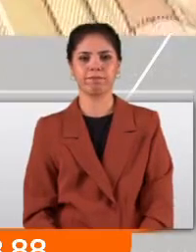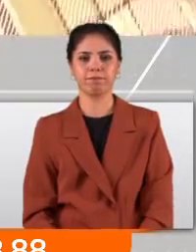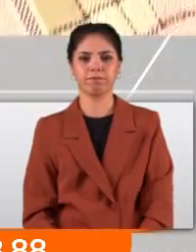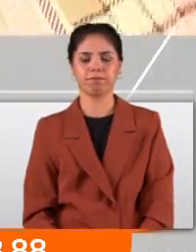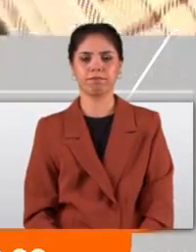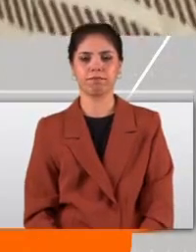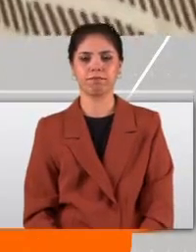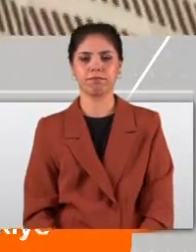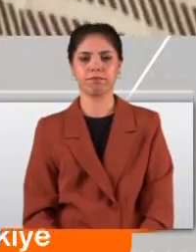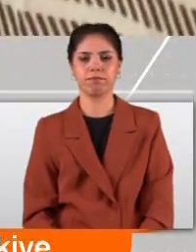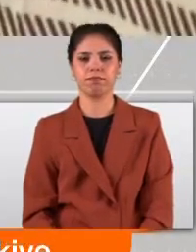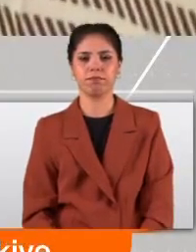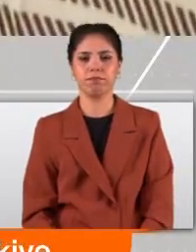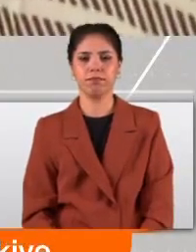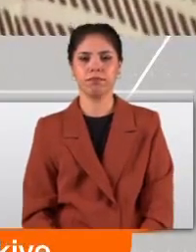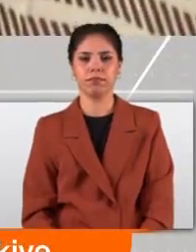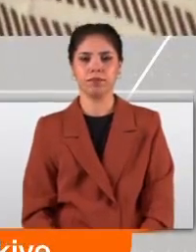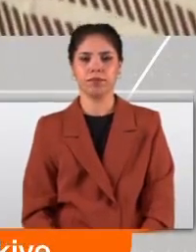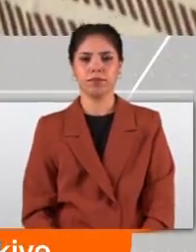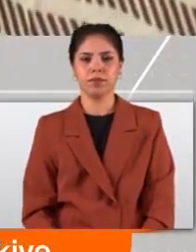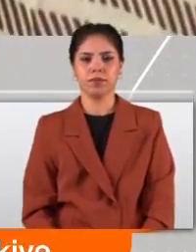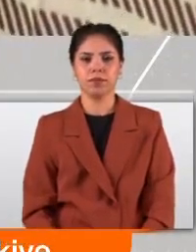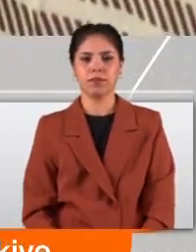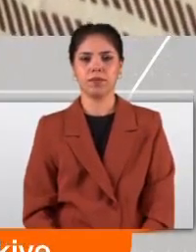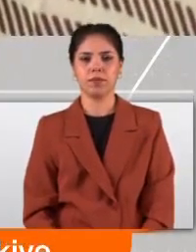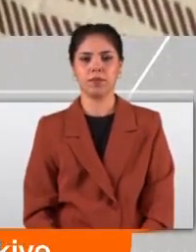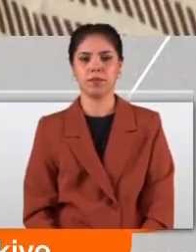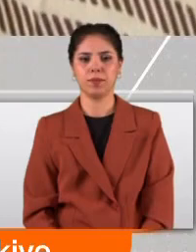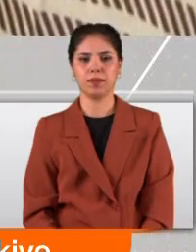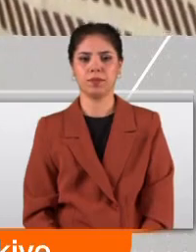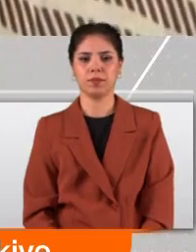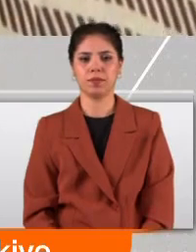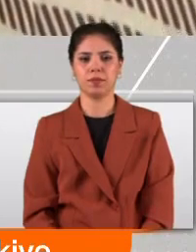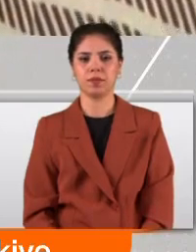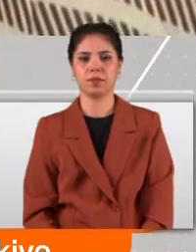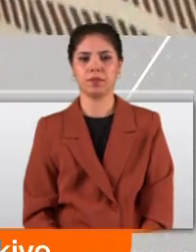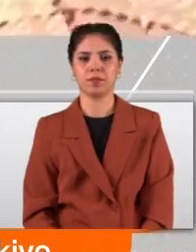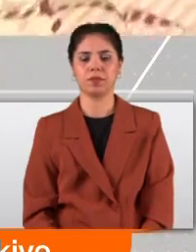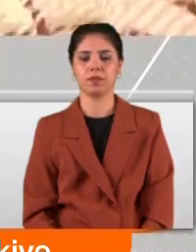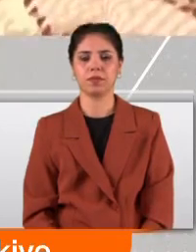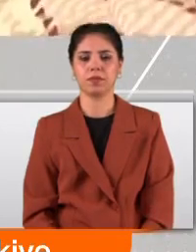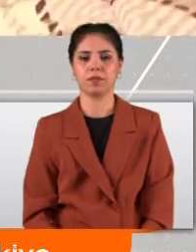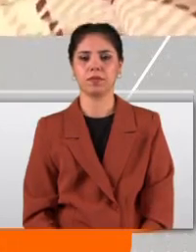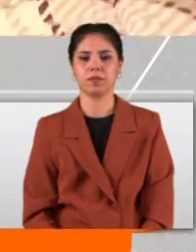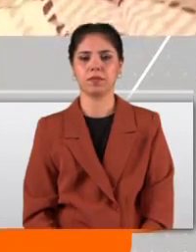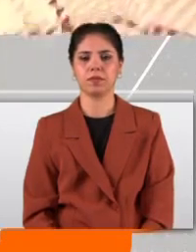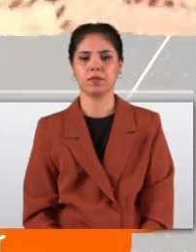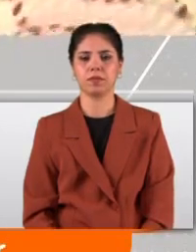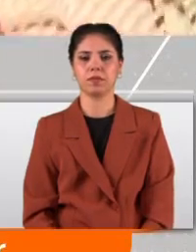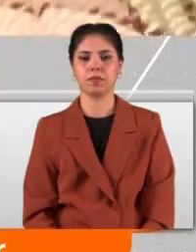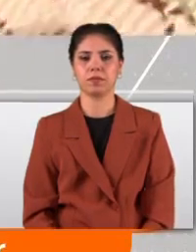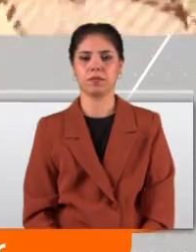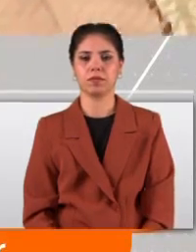muamele niyaz ediyoruz. Amin. Tabii yavrusu da şimdi sana emanet. Evet, öyle baş tacım.